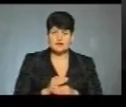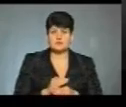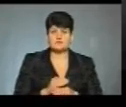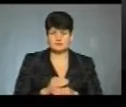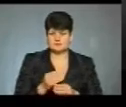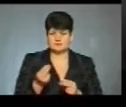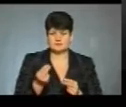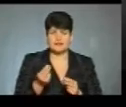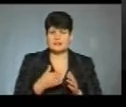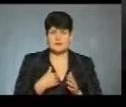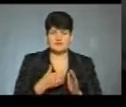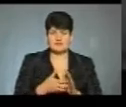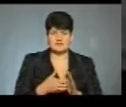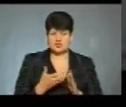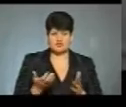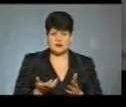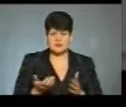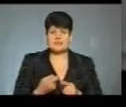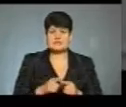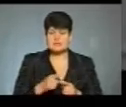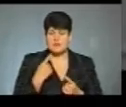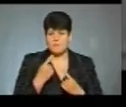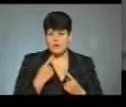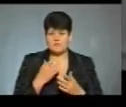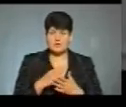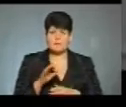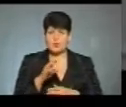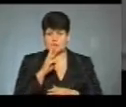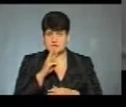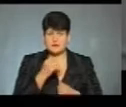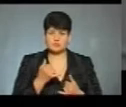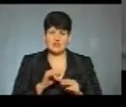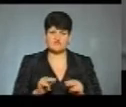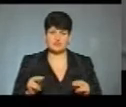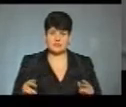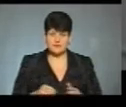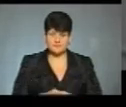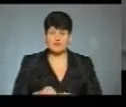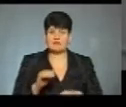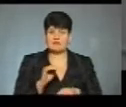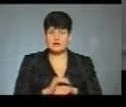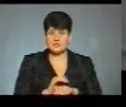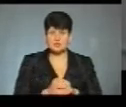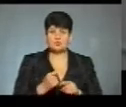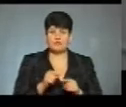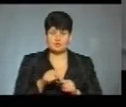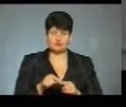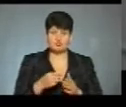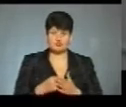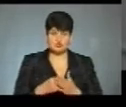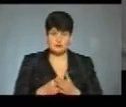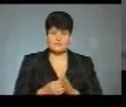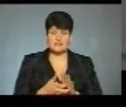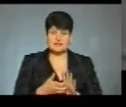вистачає. Тобто це мова йде про заробітну плату для вчителів. Отже, фактично в цьому бюджеті